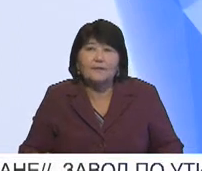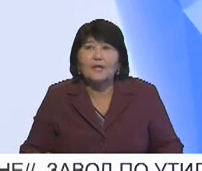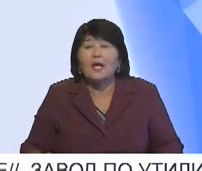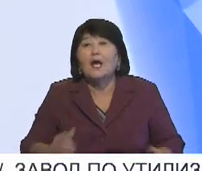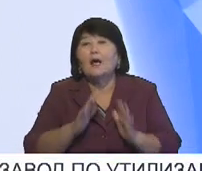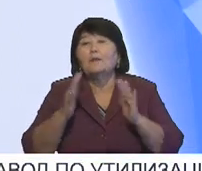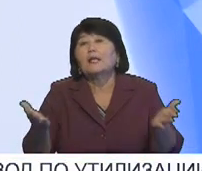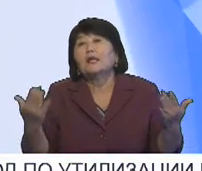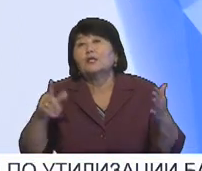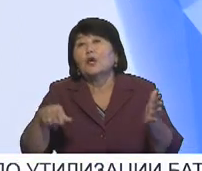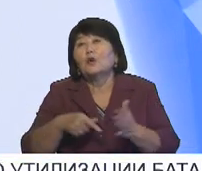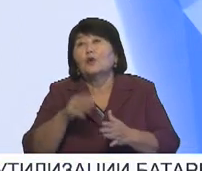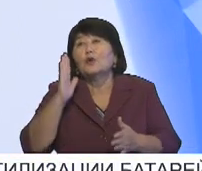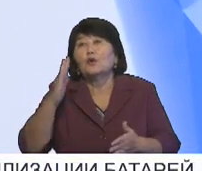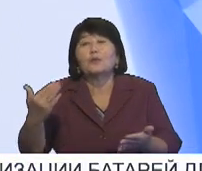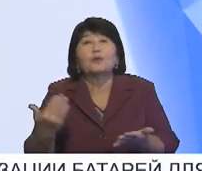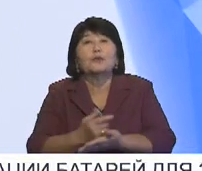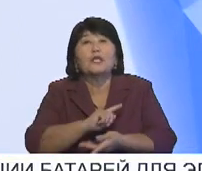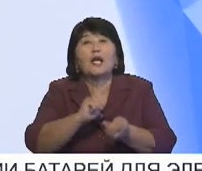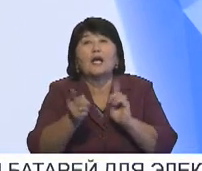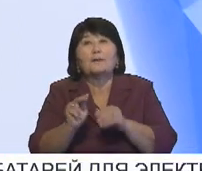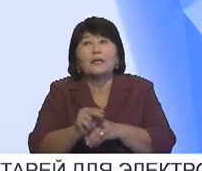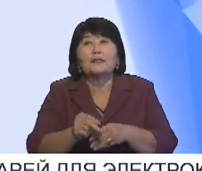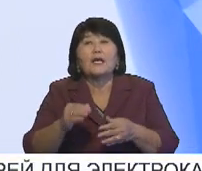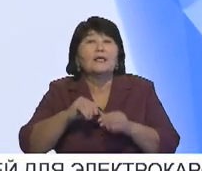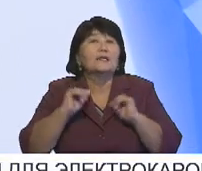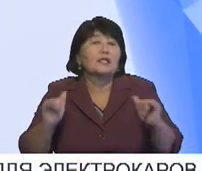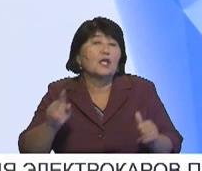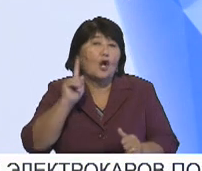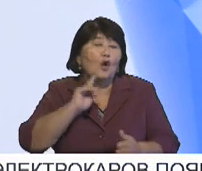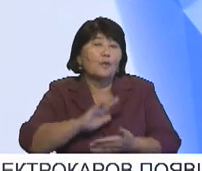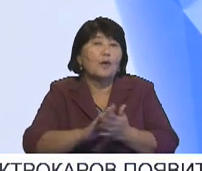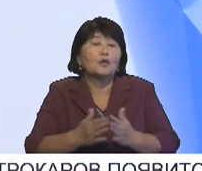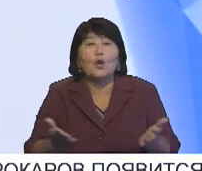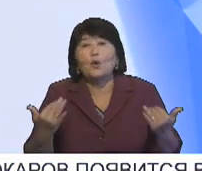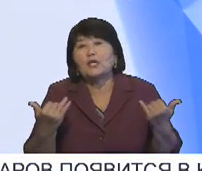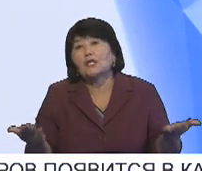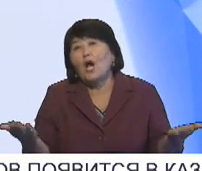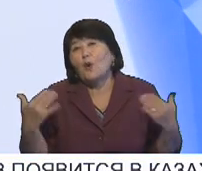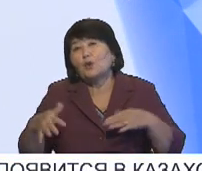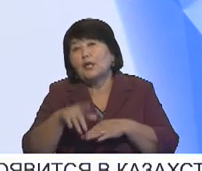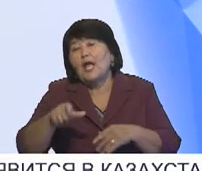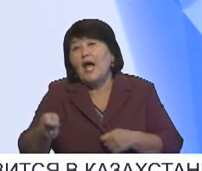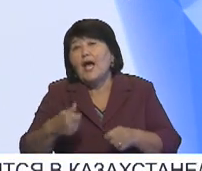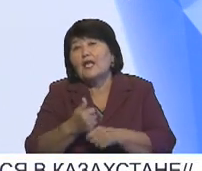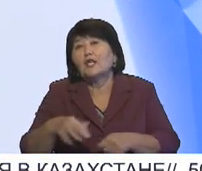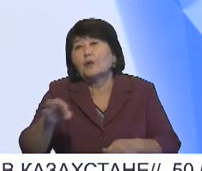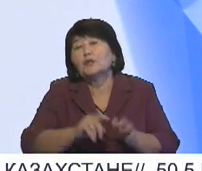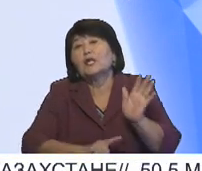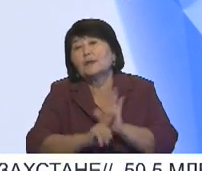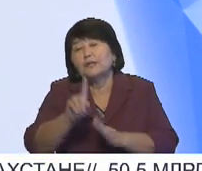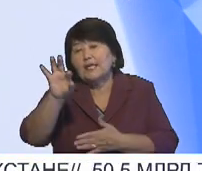Парки и скверы города будут модернизированы. Цель – создание комфортных условий для отдыха населения. Аким области поручил